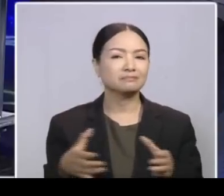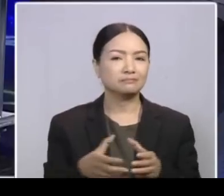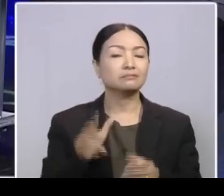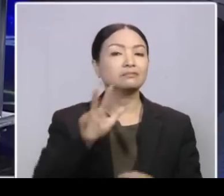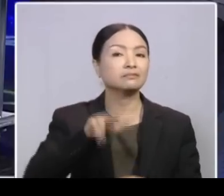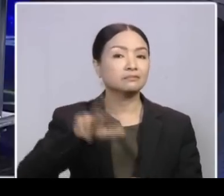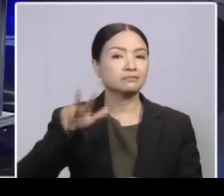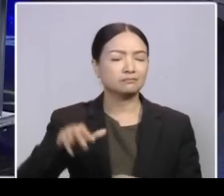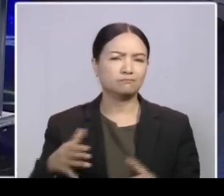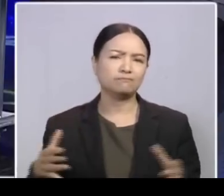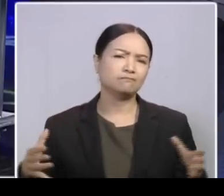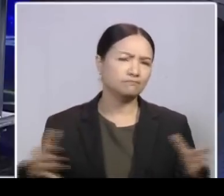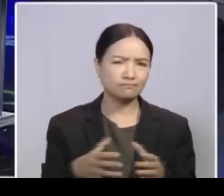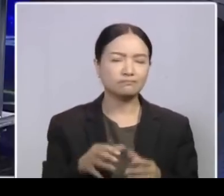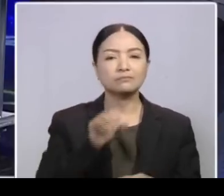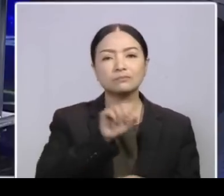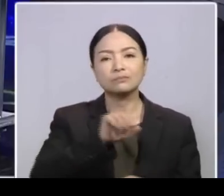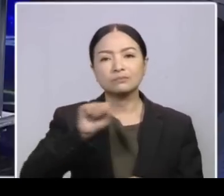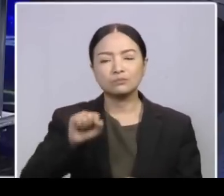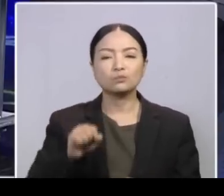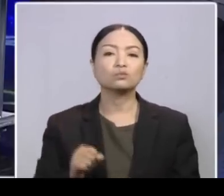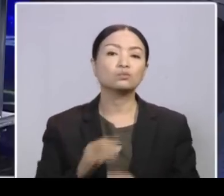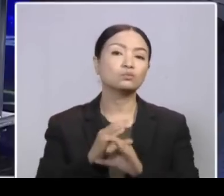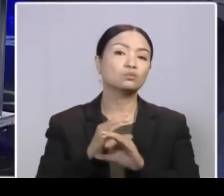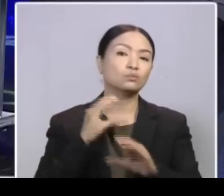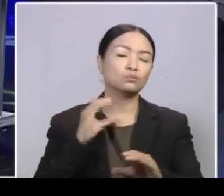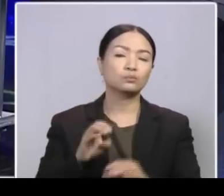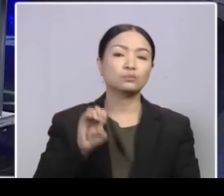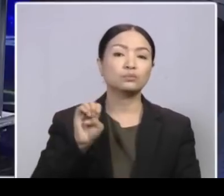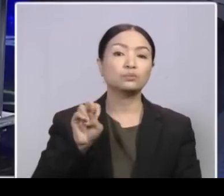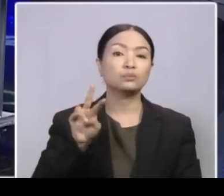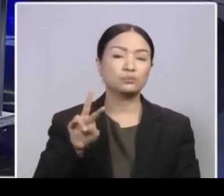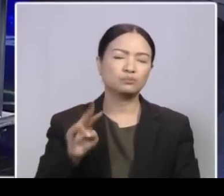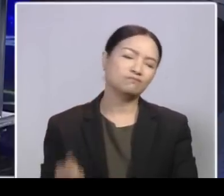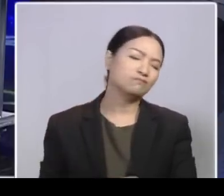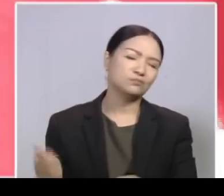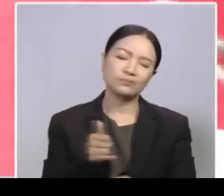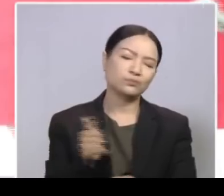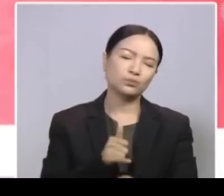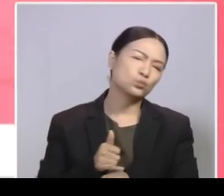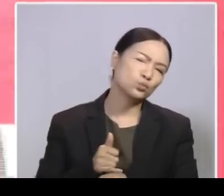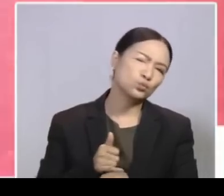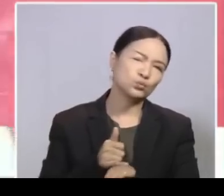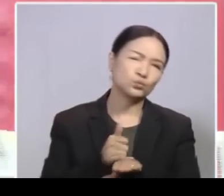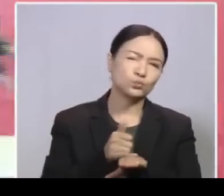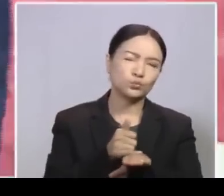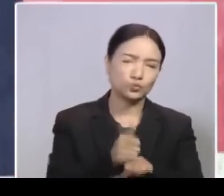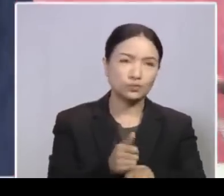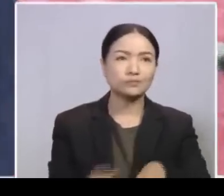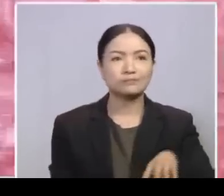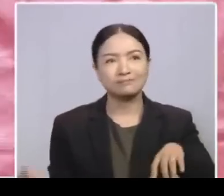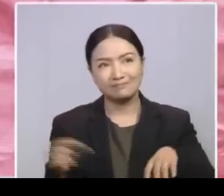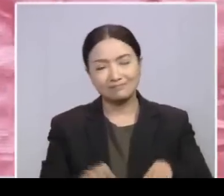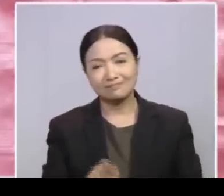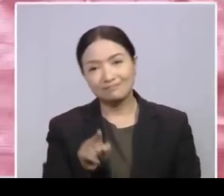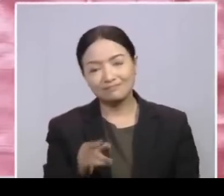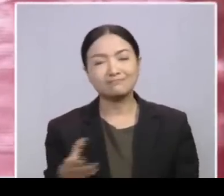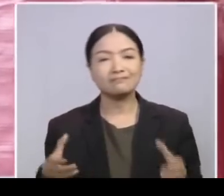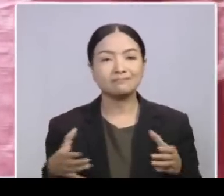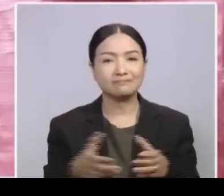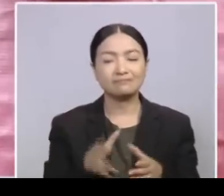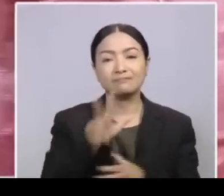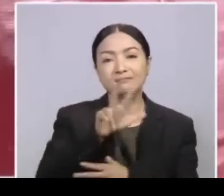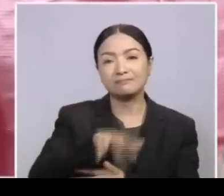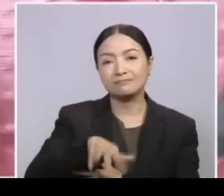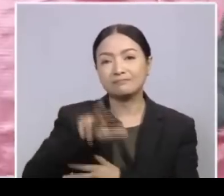ทยนะเขารวมพลว่าที่ส.ส.ขึ้นรถบัส EV ไปรายงานตัวกันนะคะเช้าวันนี้บรรยากาศที่พรรคเพื่อไทยค่ะ